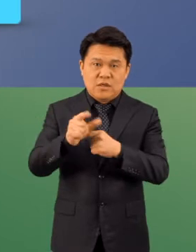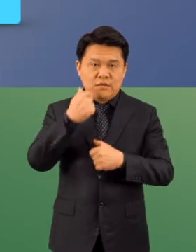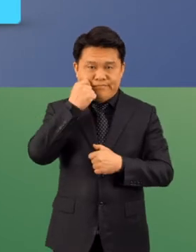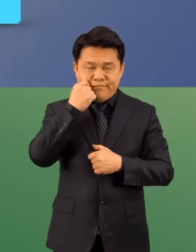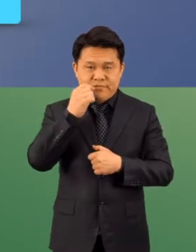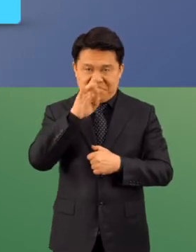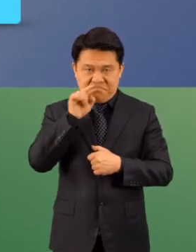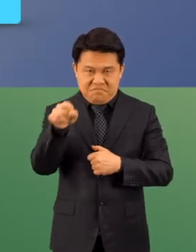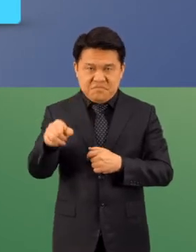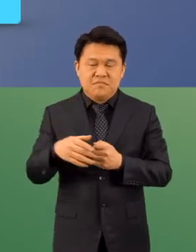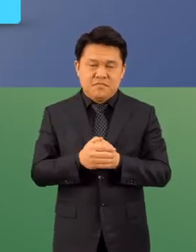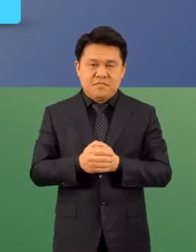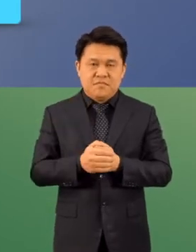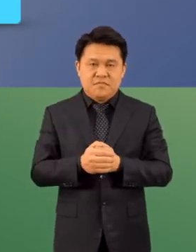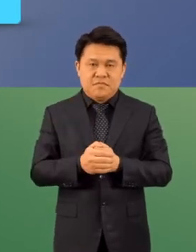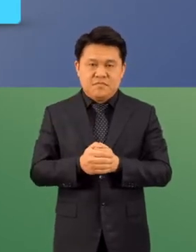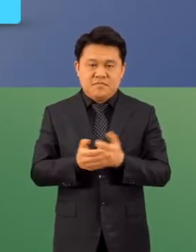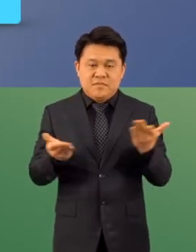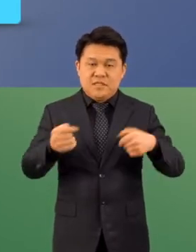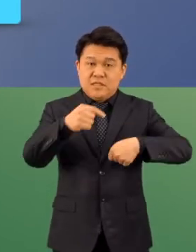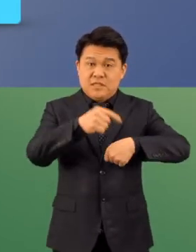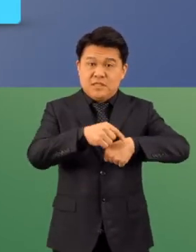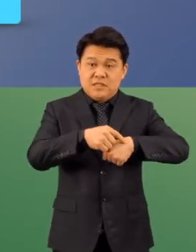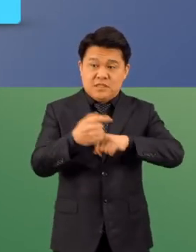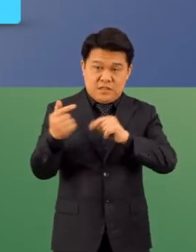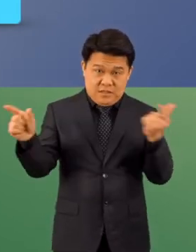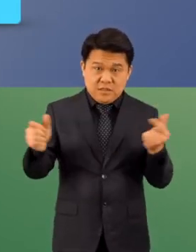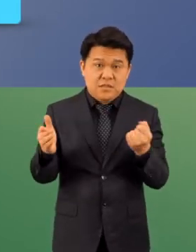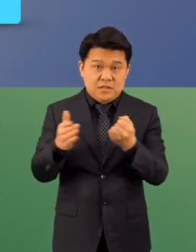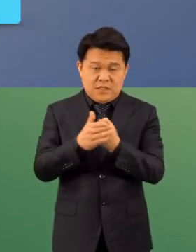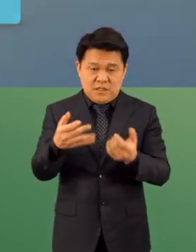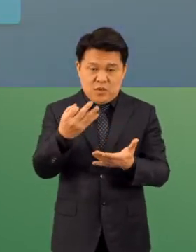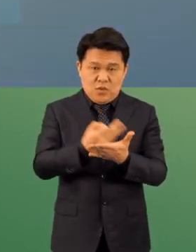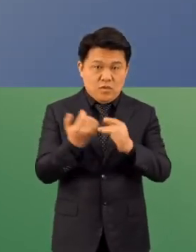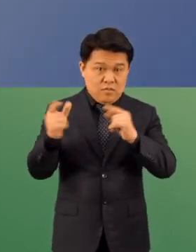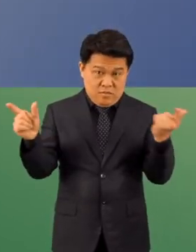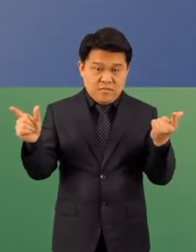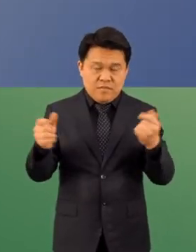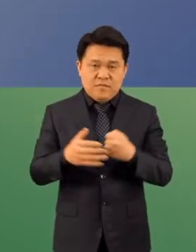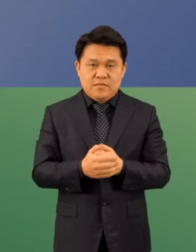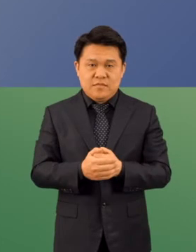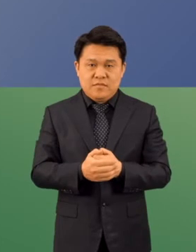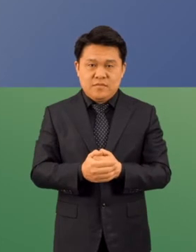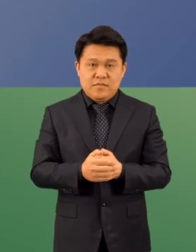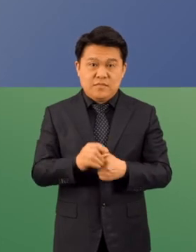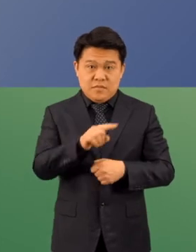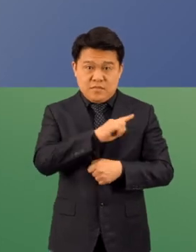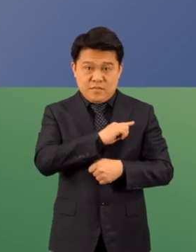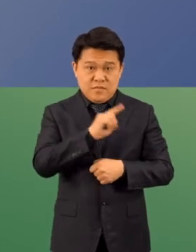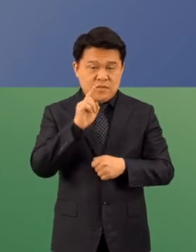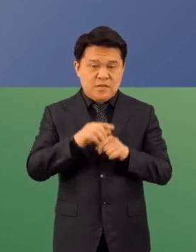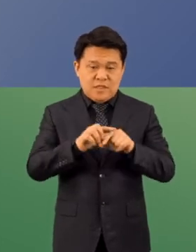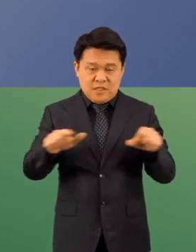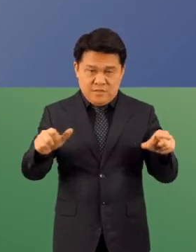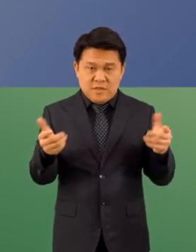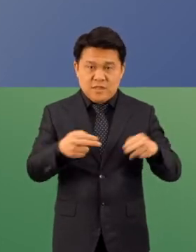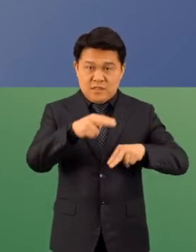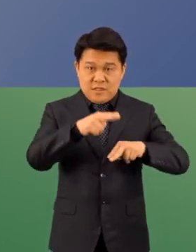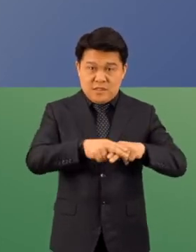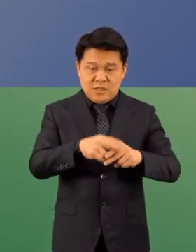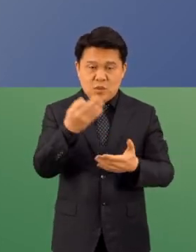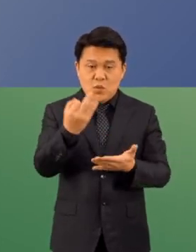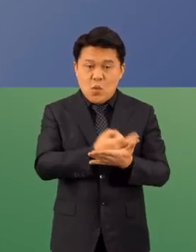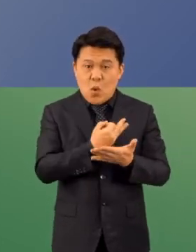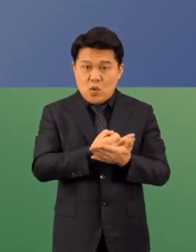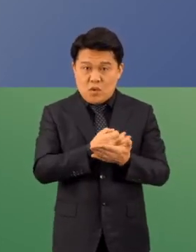수 없습니다. 근무 시간이 다르기 때문에 급여도 달라집니다. 먼저 일반형